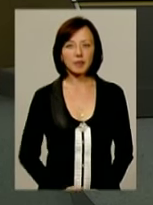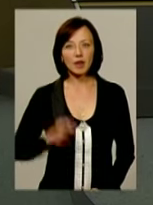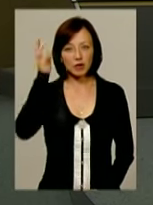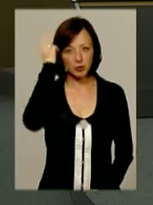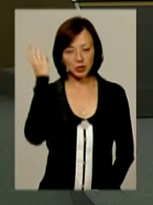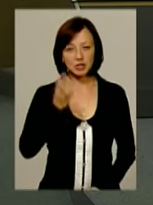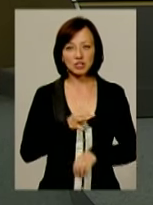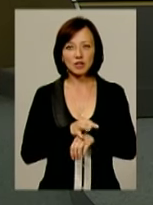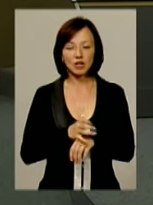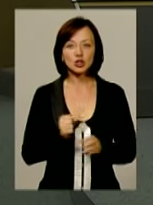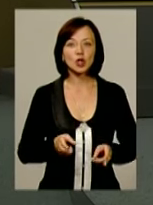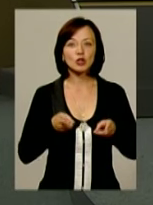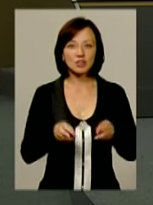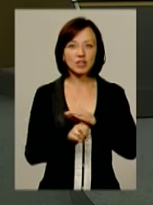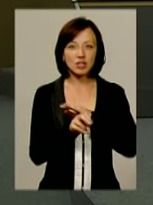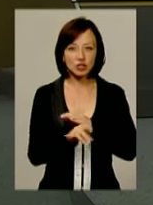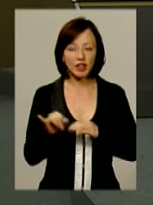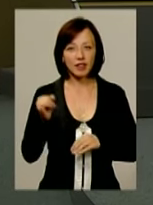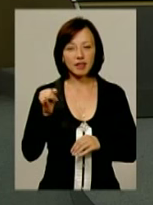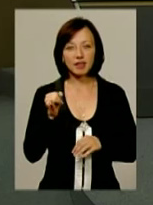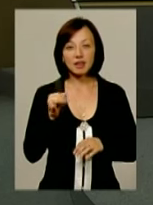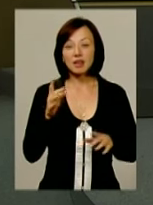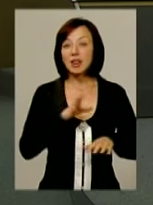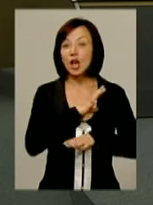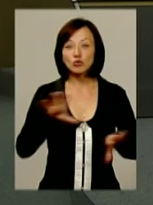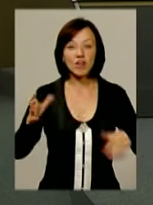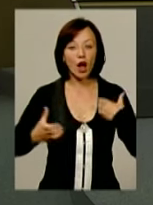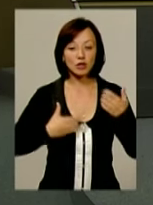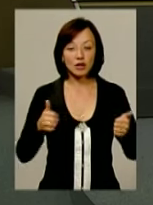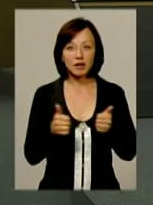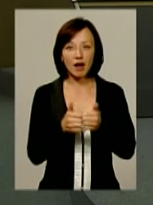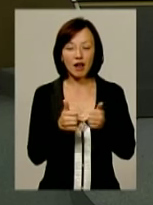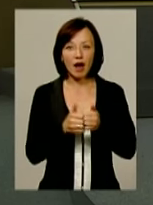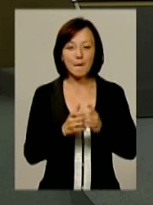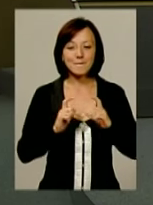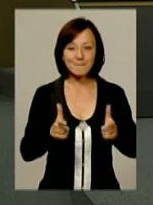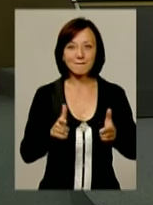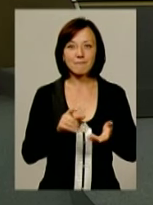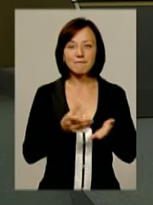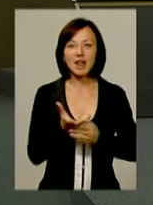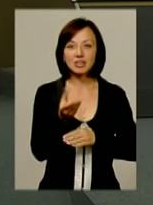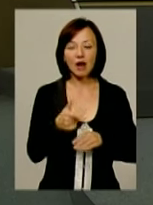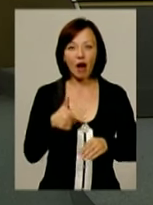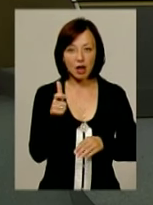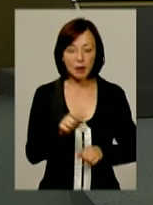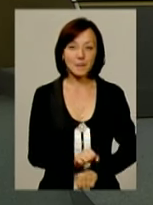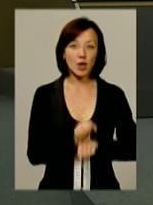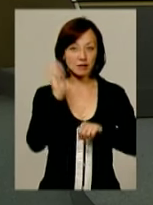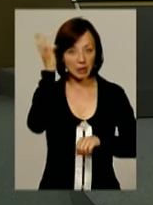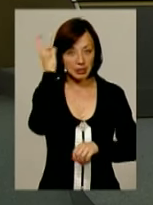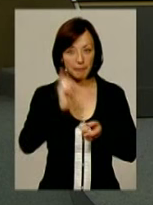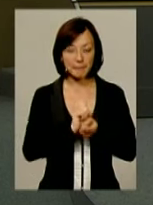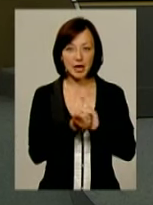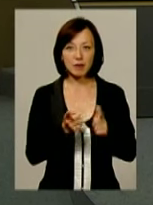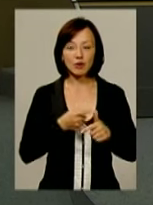Подільська Швейцарія, злочинці-втікачі, нечуваний ажіотаж навколо платіжок за газ, протест в обласному центрі та перейменування